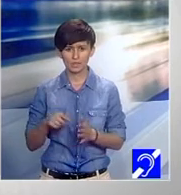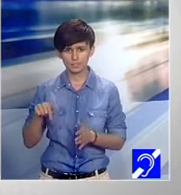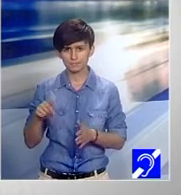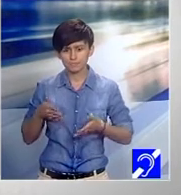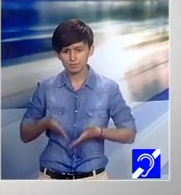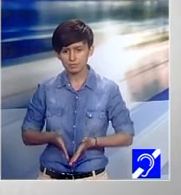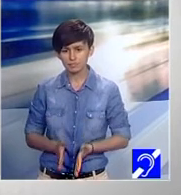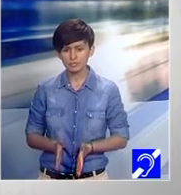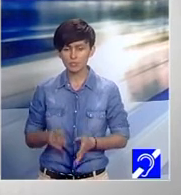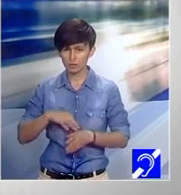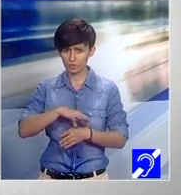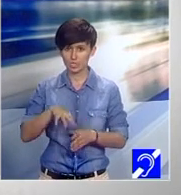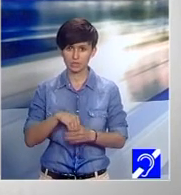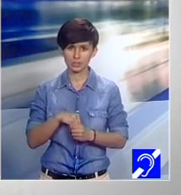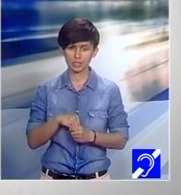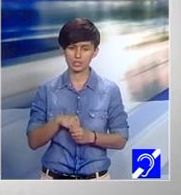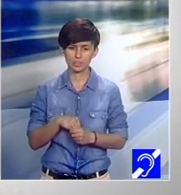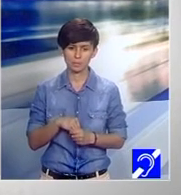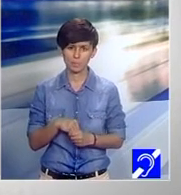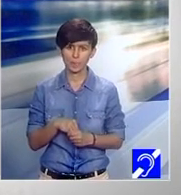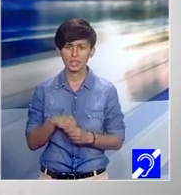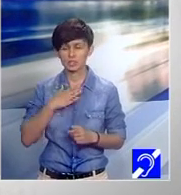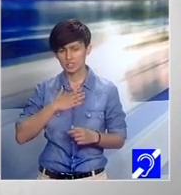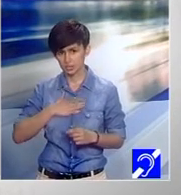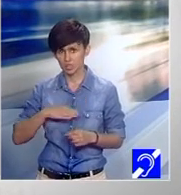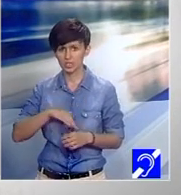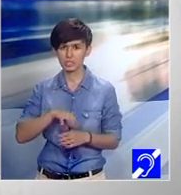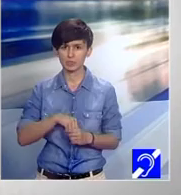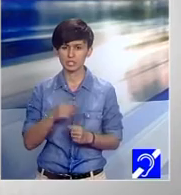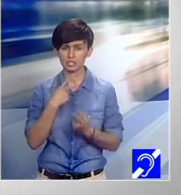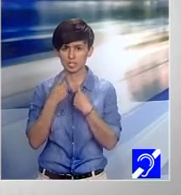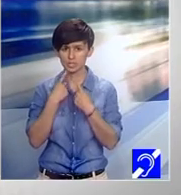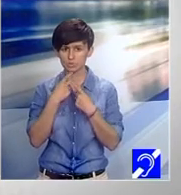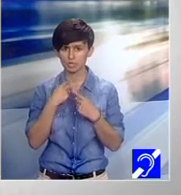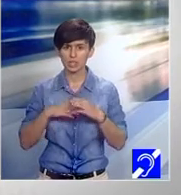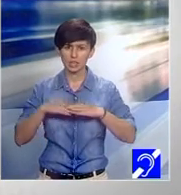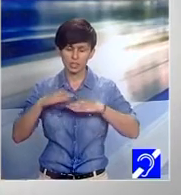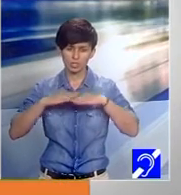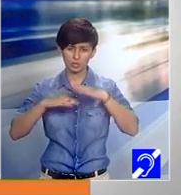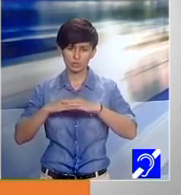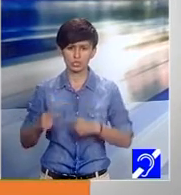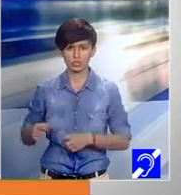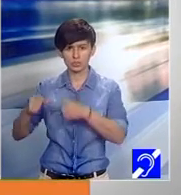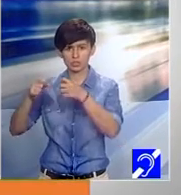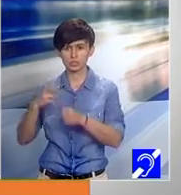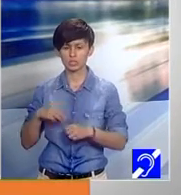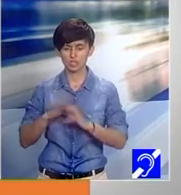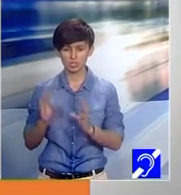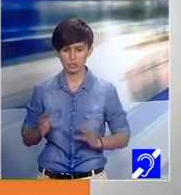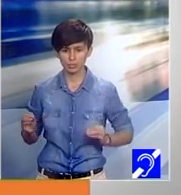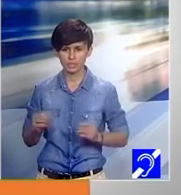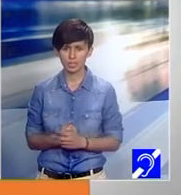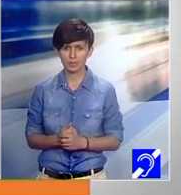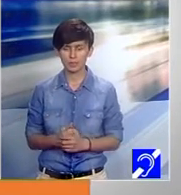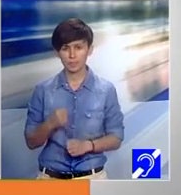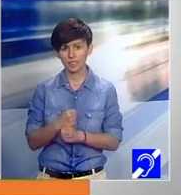din dorința părinților de a dialoga constructiv cu instituțiile din România. A face un scandal, de ce nu este,